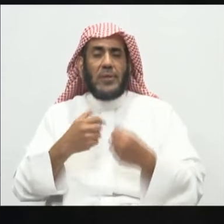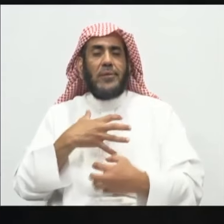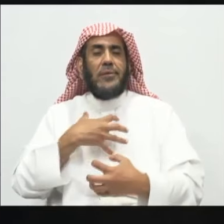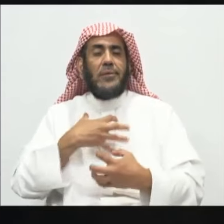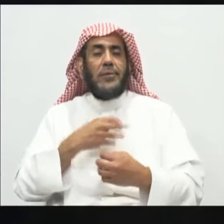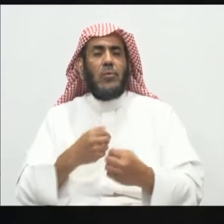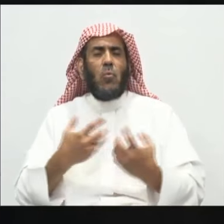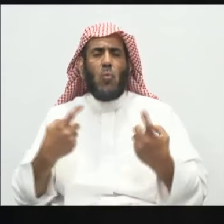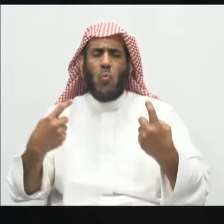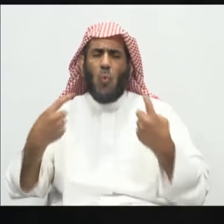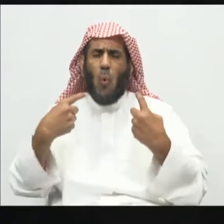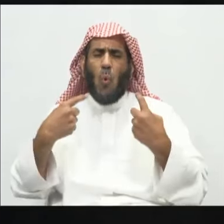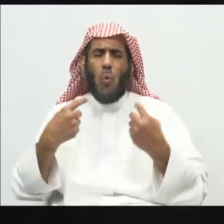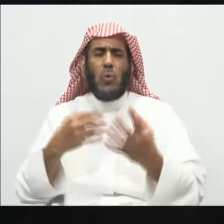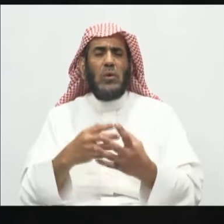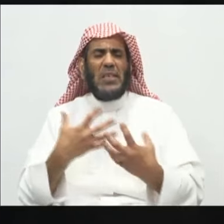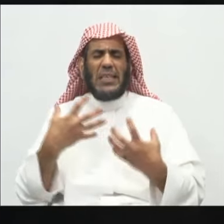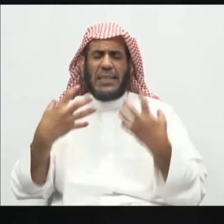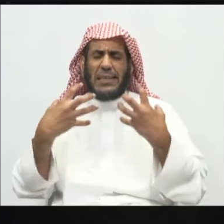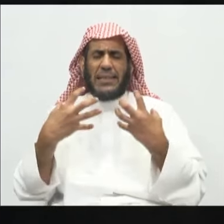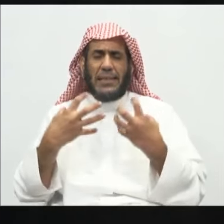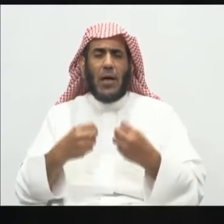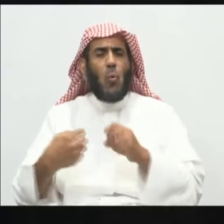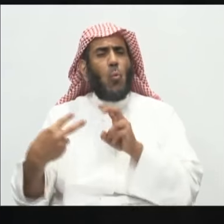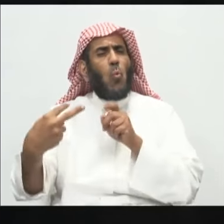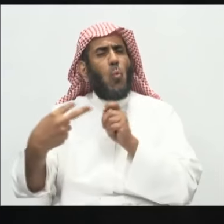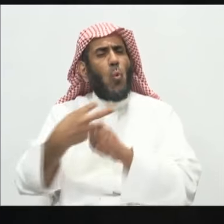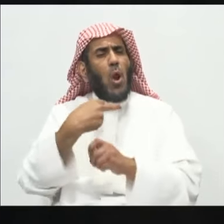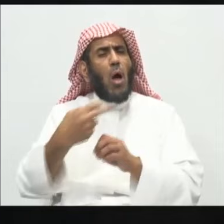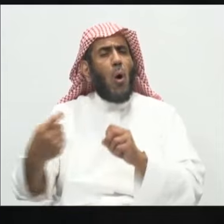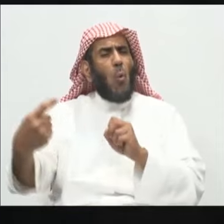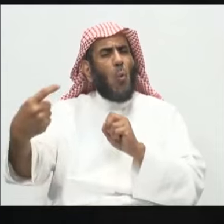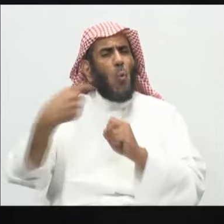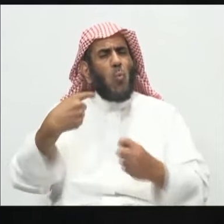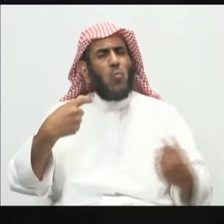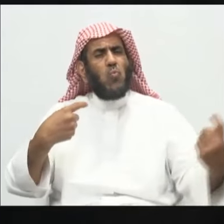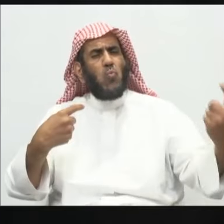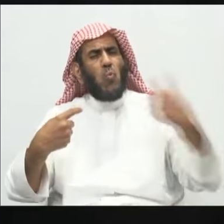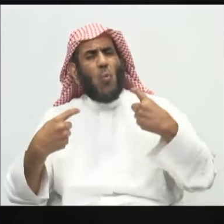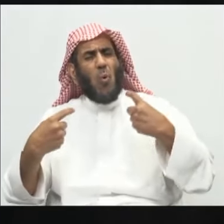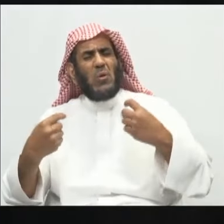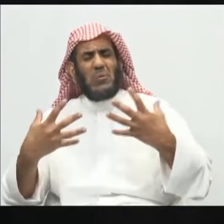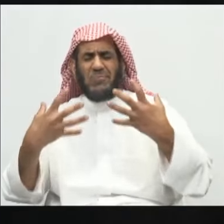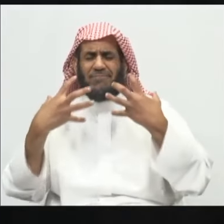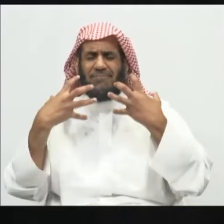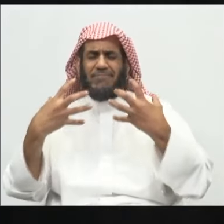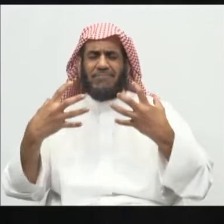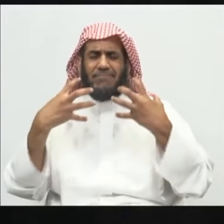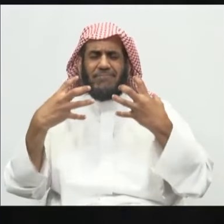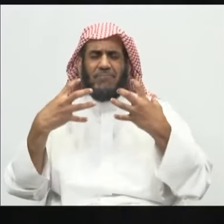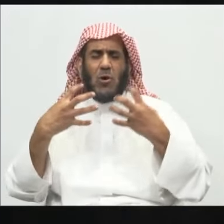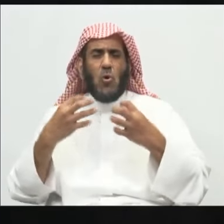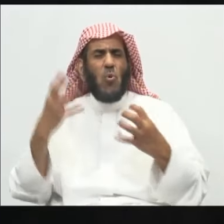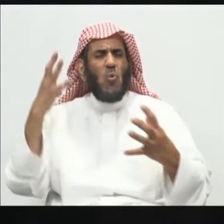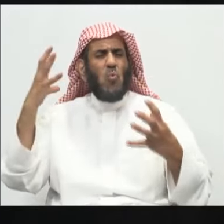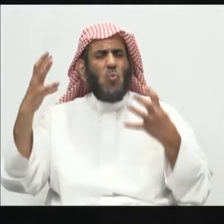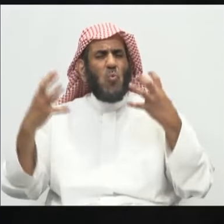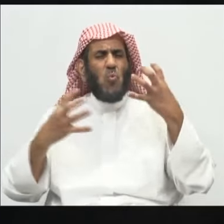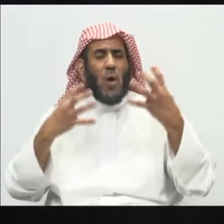اذ لاقي في سبيله الابتلاء والاذى قد يتاذى وقد يبتلى او يصاب بشيء او يضايق الى